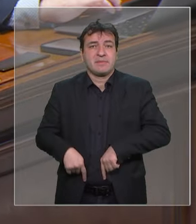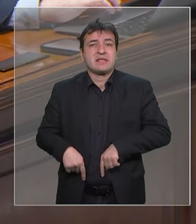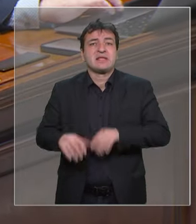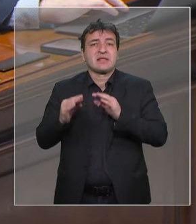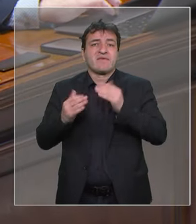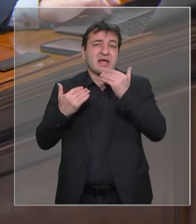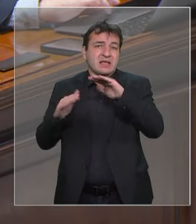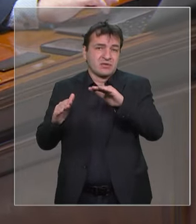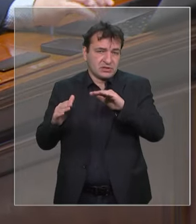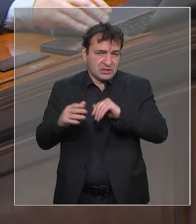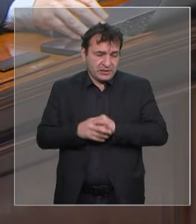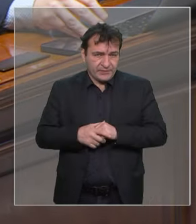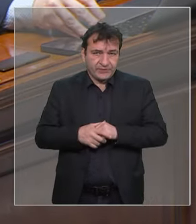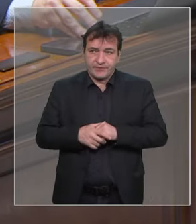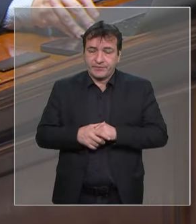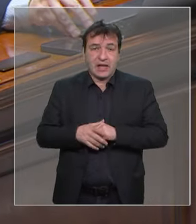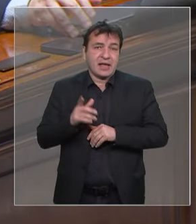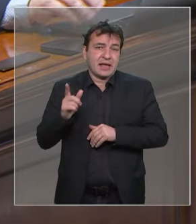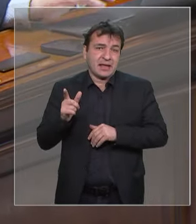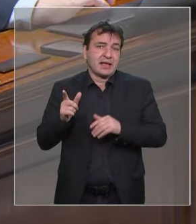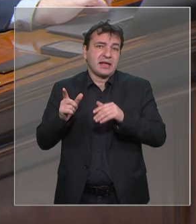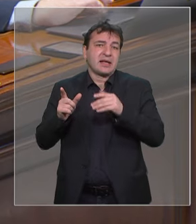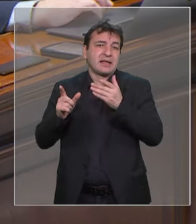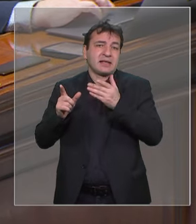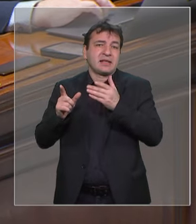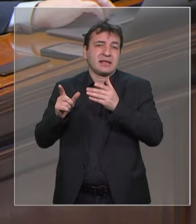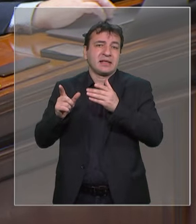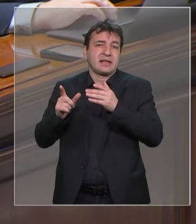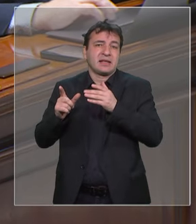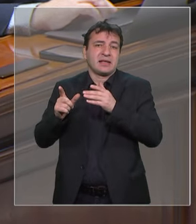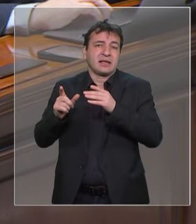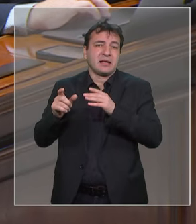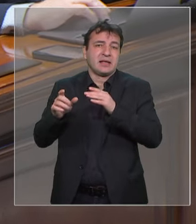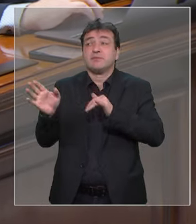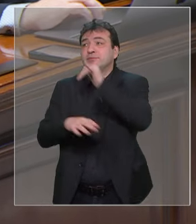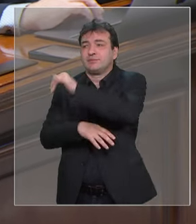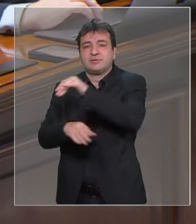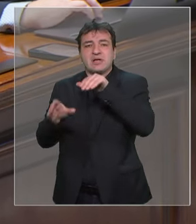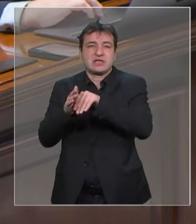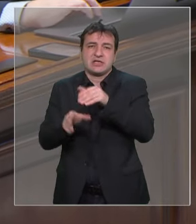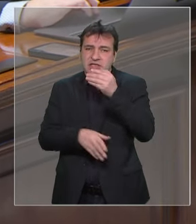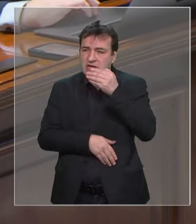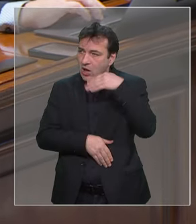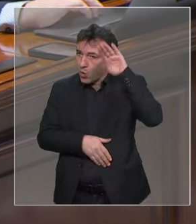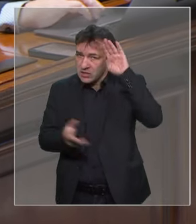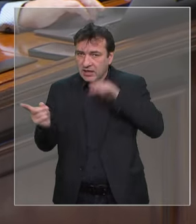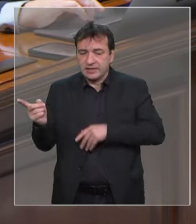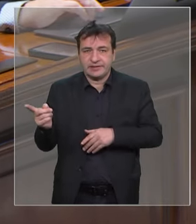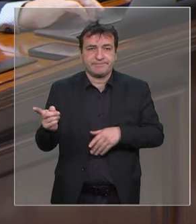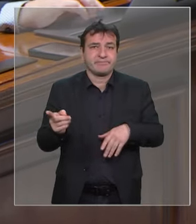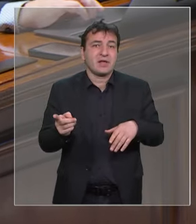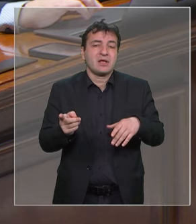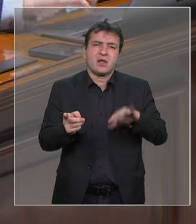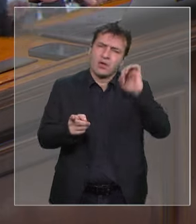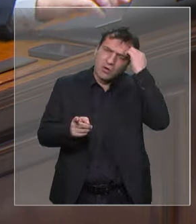Affaires étrangères, Catherine Colonna, qui, comme vous le savez, est en Australie. Vous déplorez que la trêve n'ait pas tenu. Je déplore que vous me